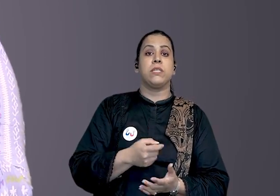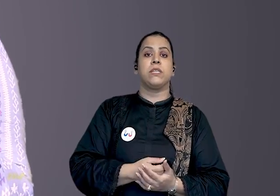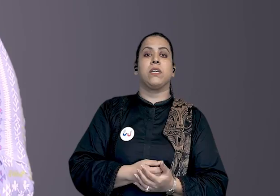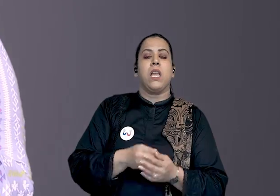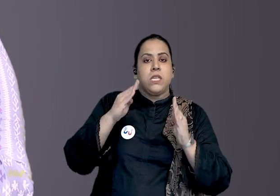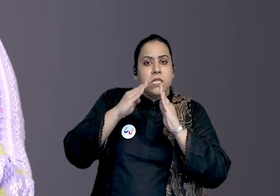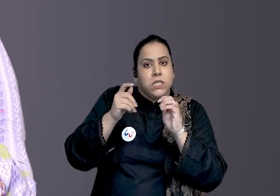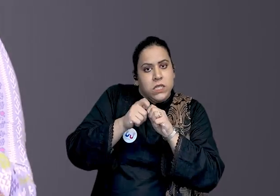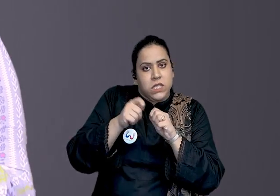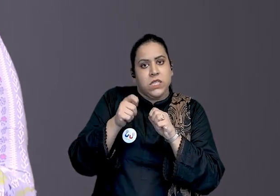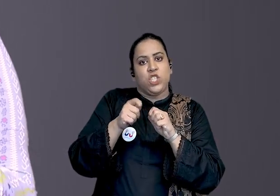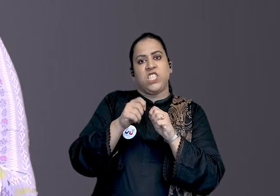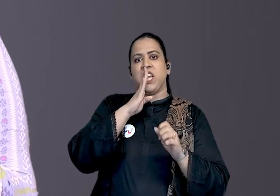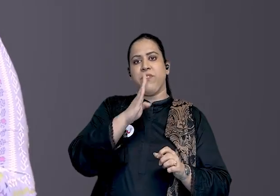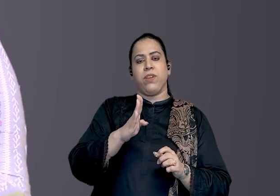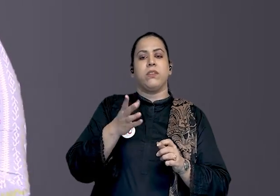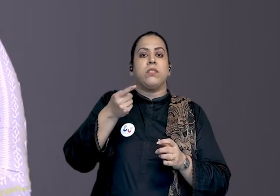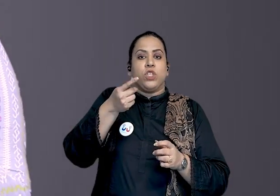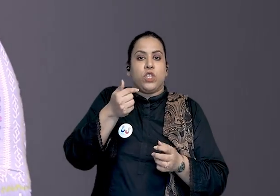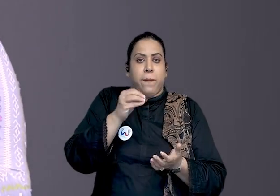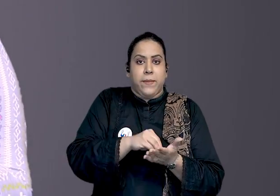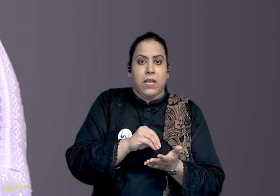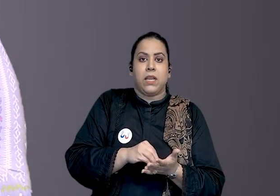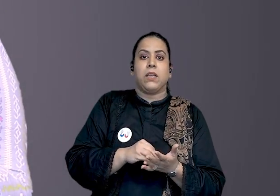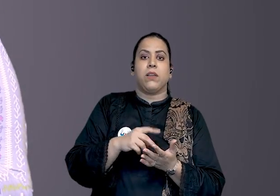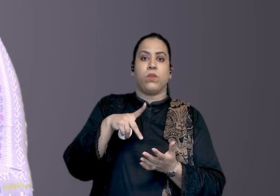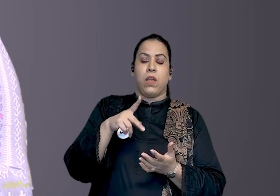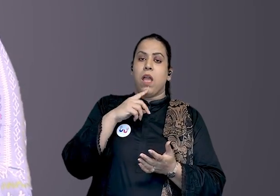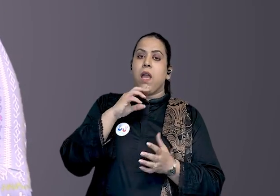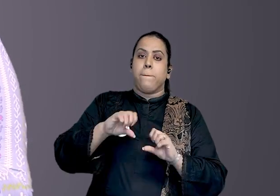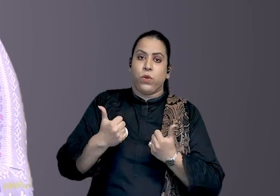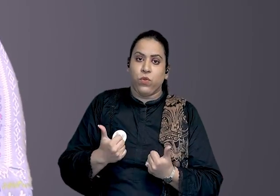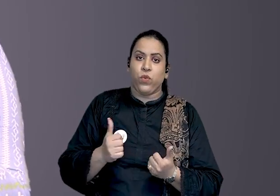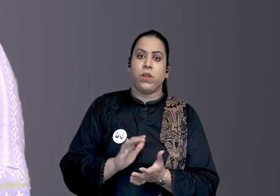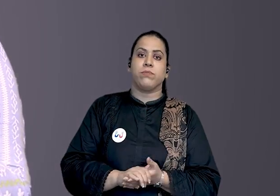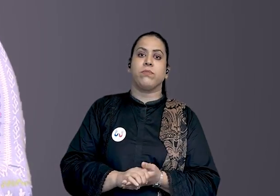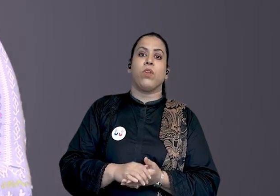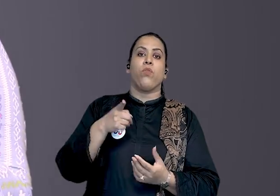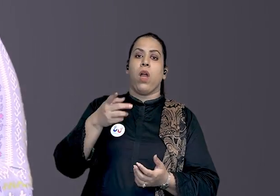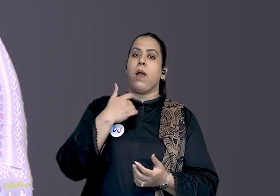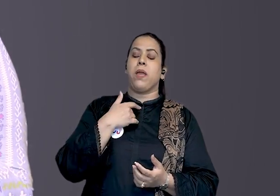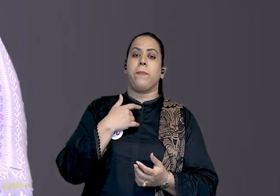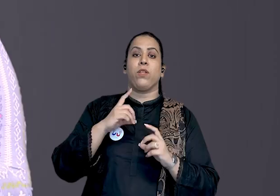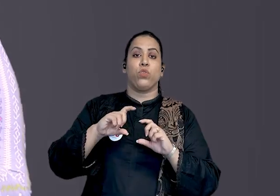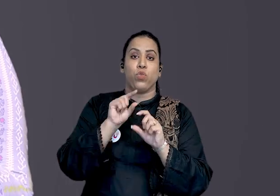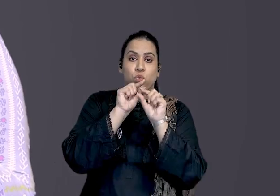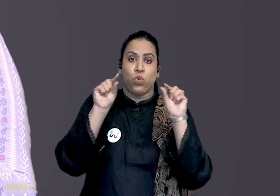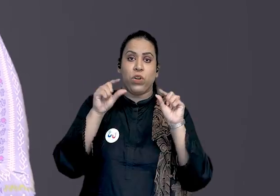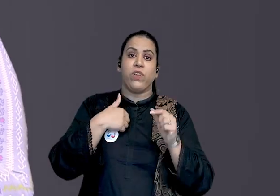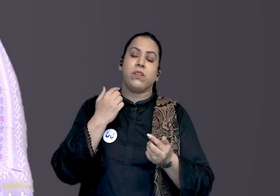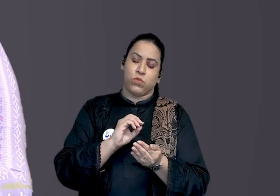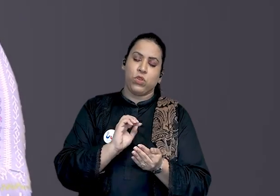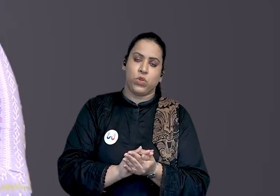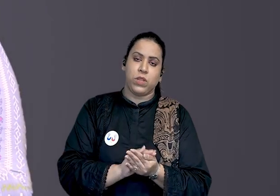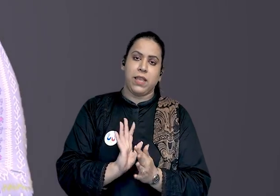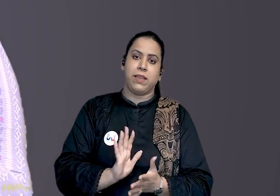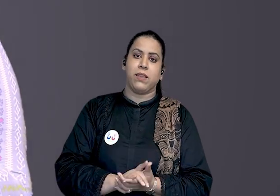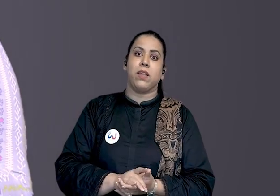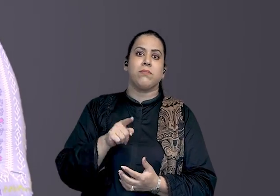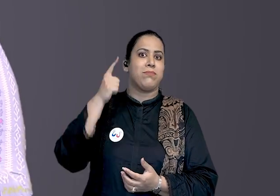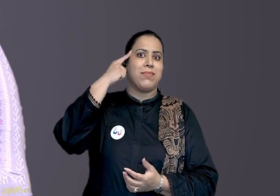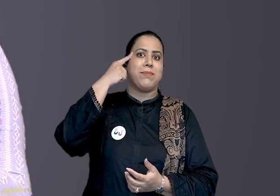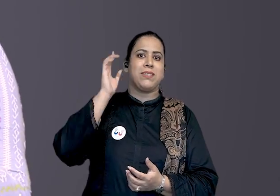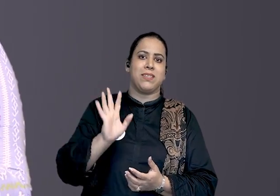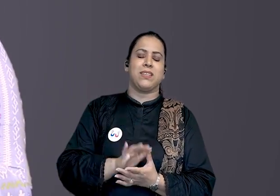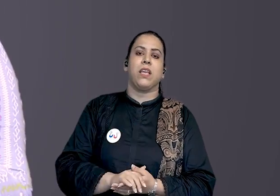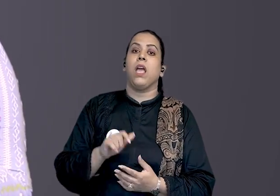ہے۔ تو اب آپ سمجھ سکتے ہیں کہ یہاں پر کس قسم کی چیزیں جو ہیں وہ موجود ہیں، اور ہسٹورینز اور ریسرچرز جو ہیں وہ پوری